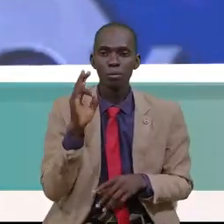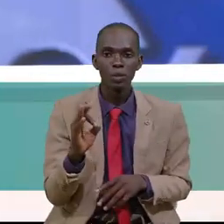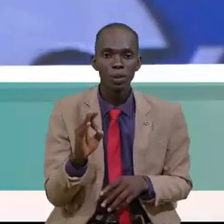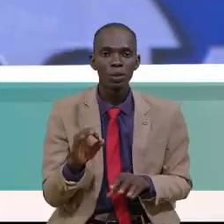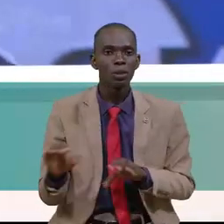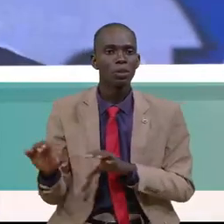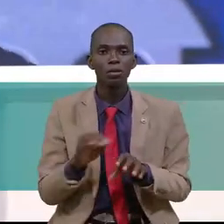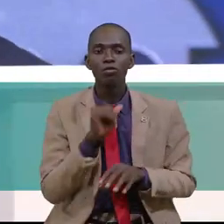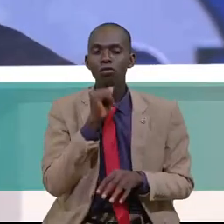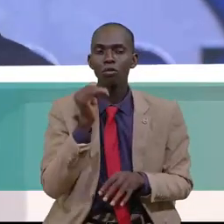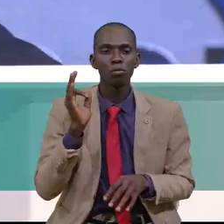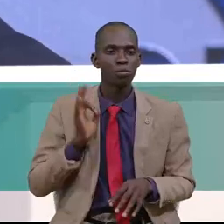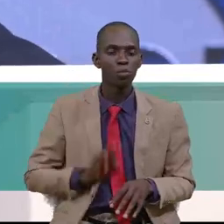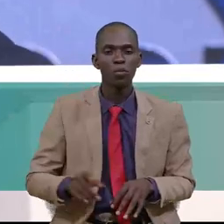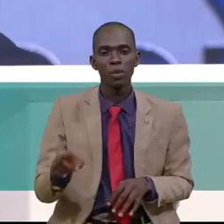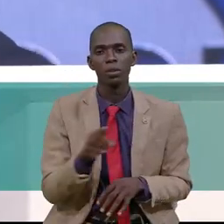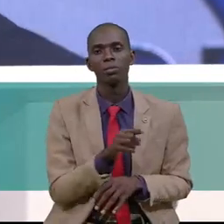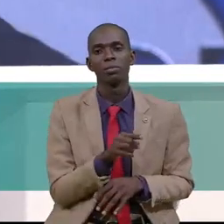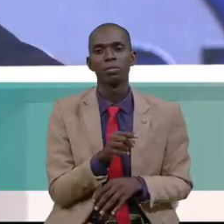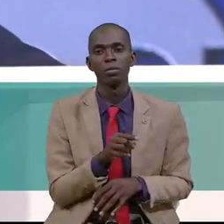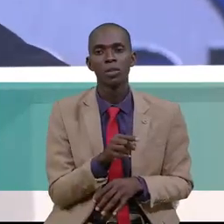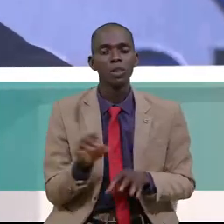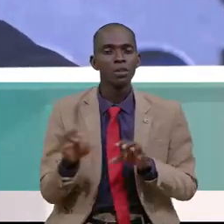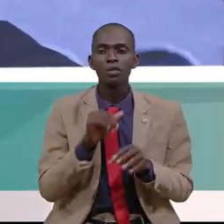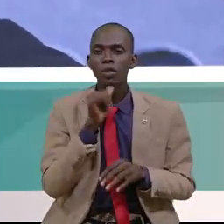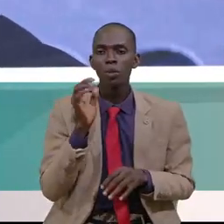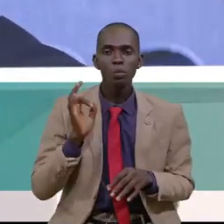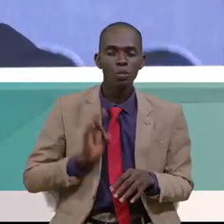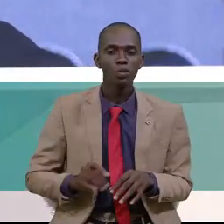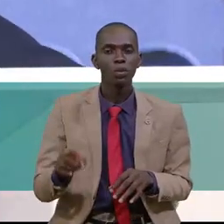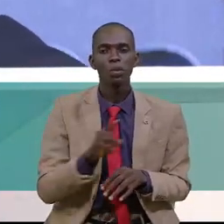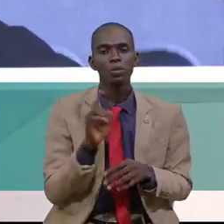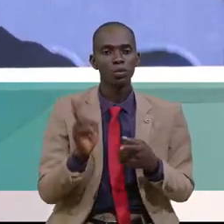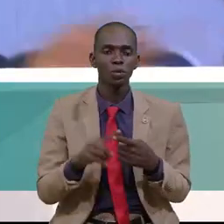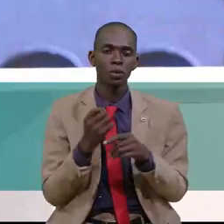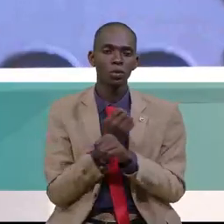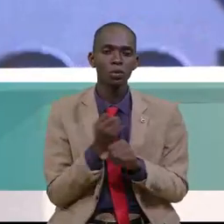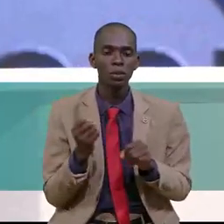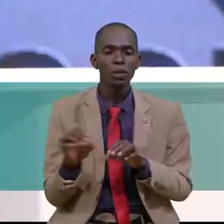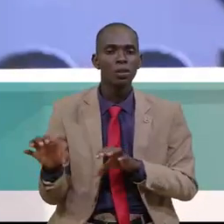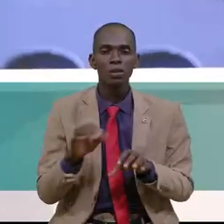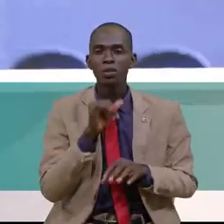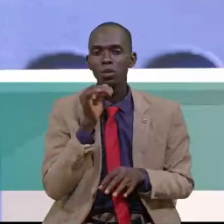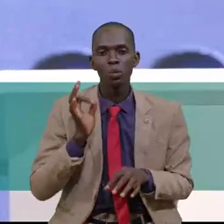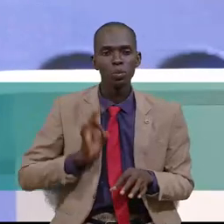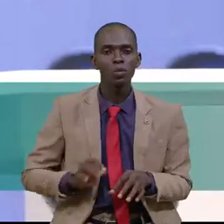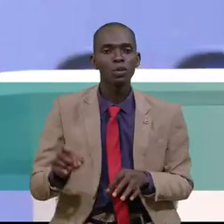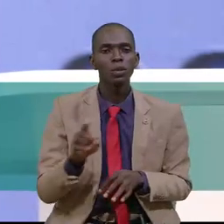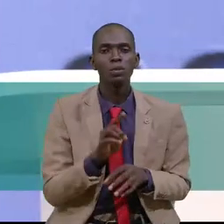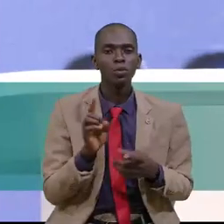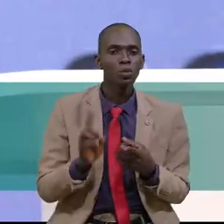fut annoncée ne leur servit de rien. Ne leur servit de rien pour le salut. Ne leur servit de